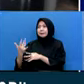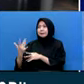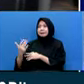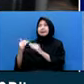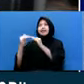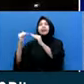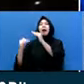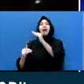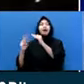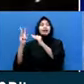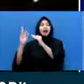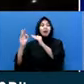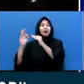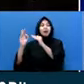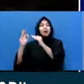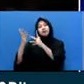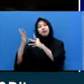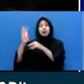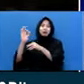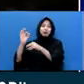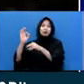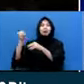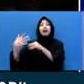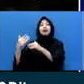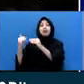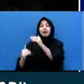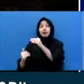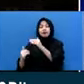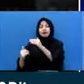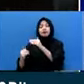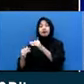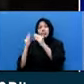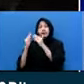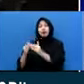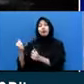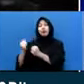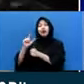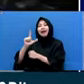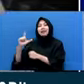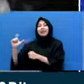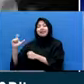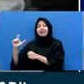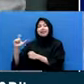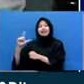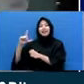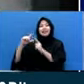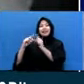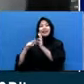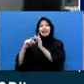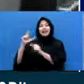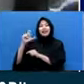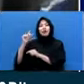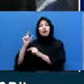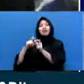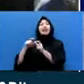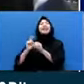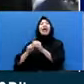30 lah atau 40 sampai segitulah ya Tergantung jenis mobil dan keluaran tahun itu kan